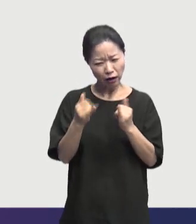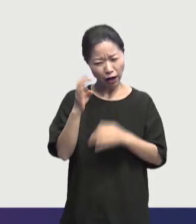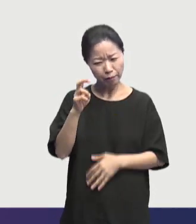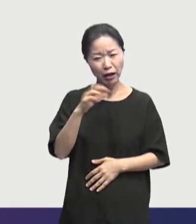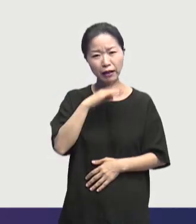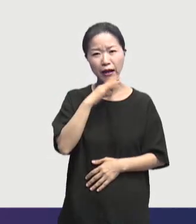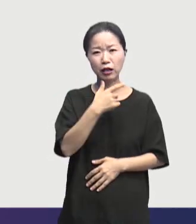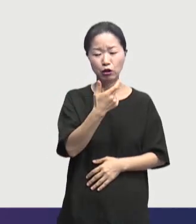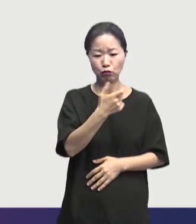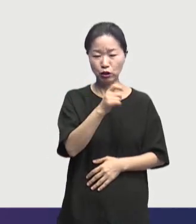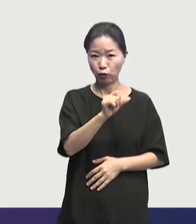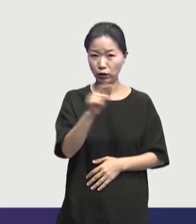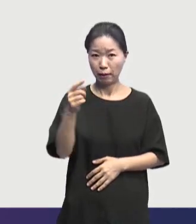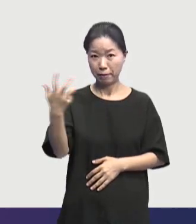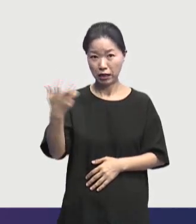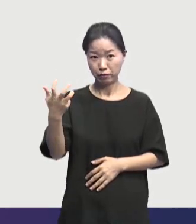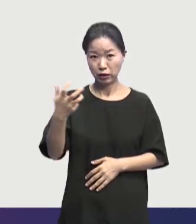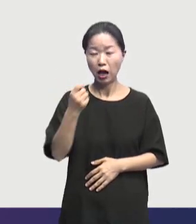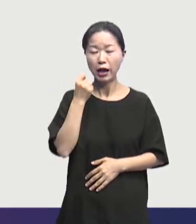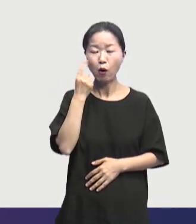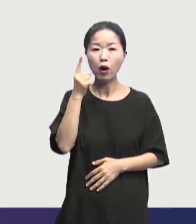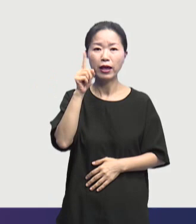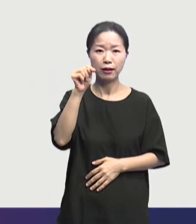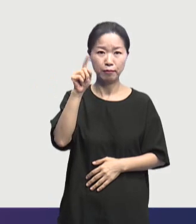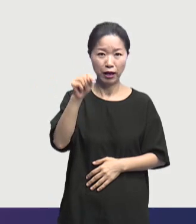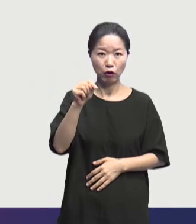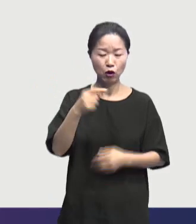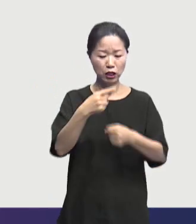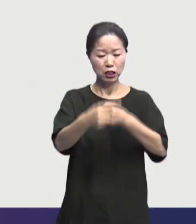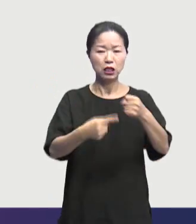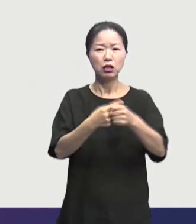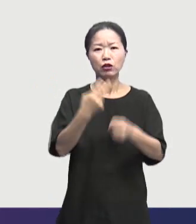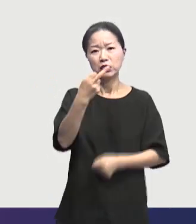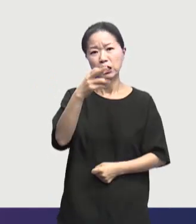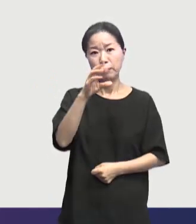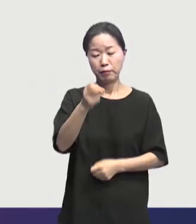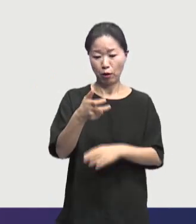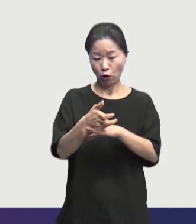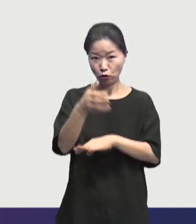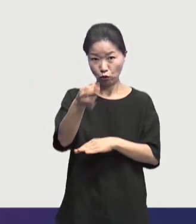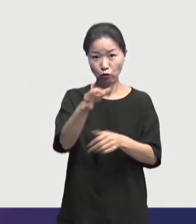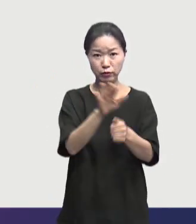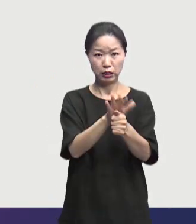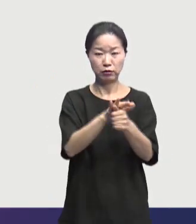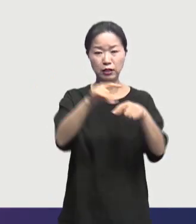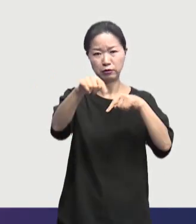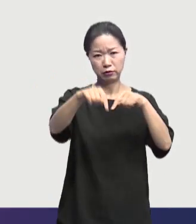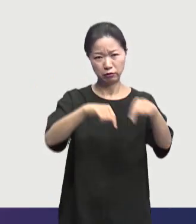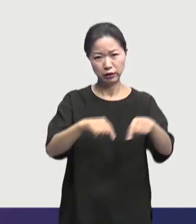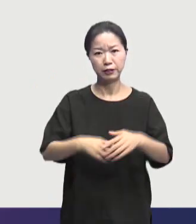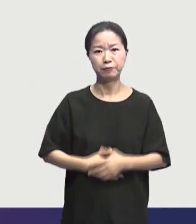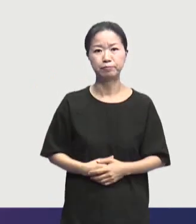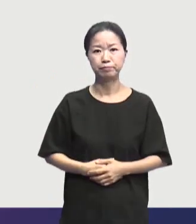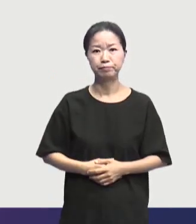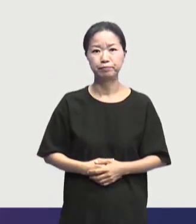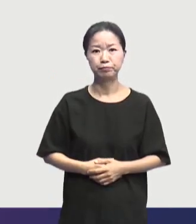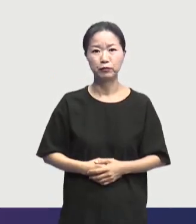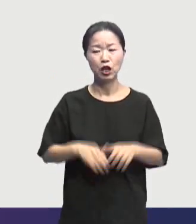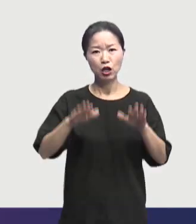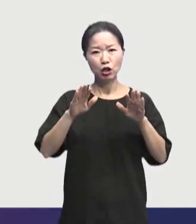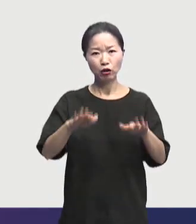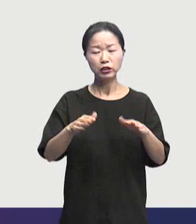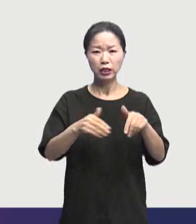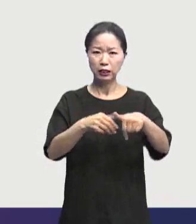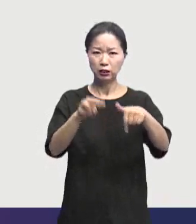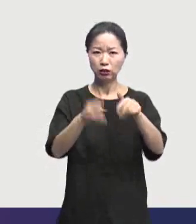65세에서 80세를 기준으로 월 만 원, 연간 12만 원의 버스 요금을 지원하는 정책이라고 보도했습니다. 현재